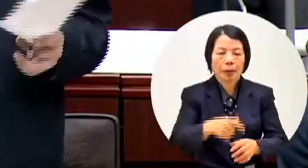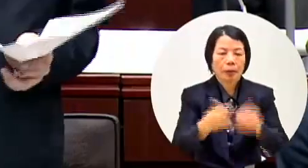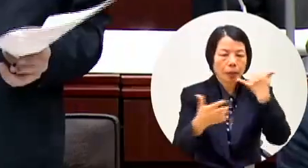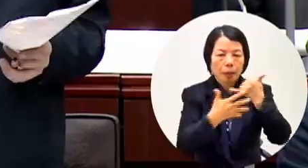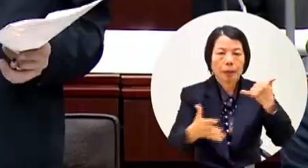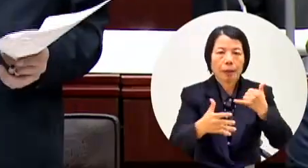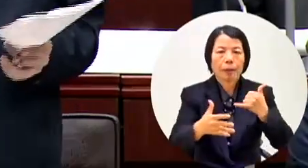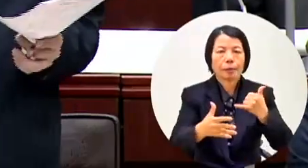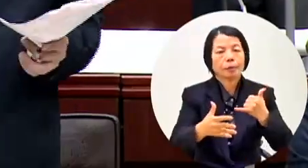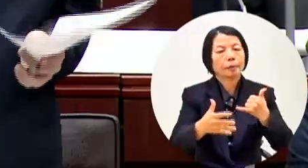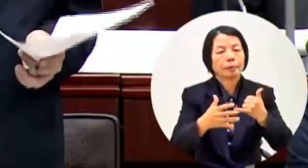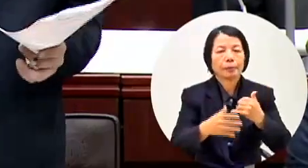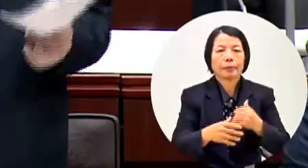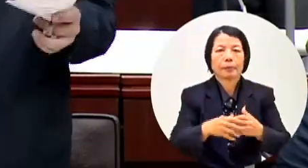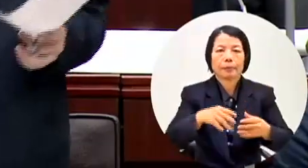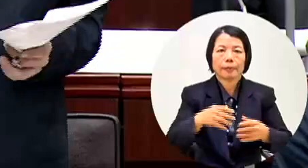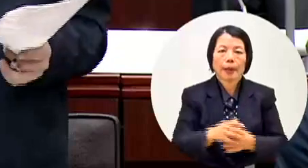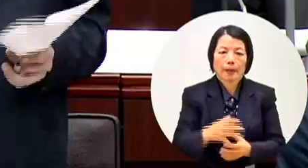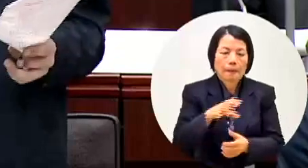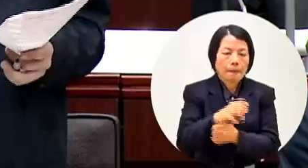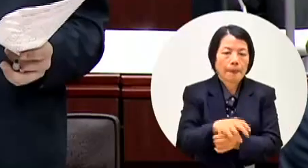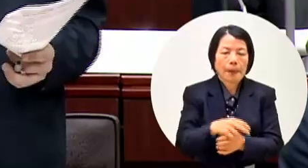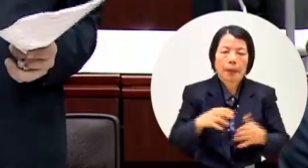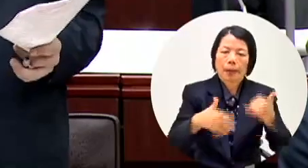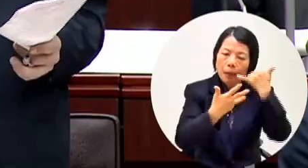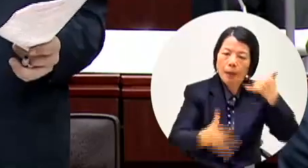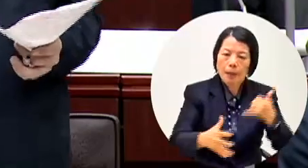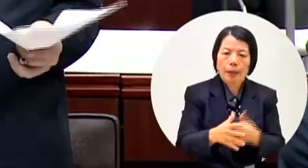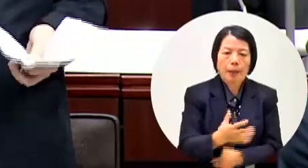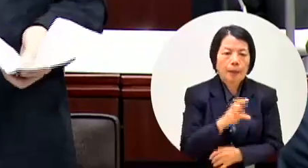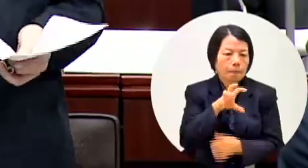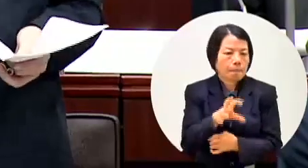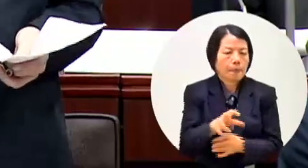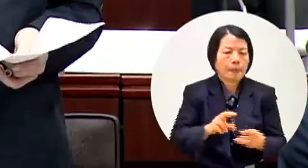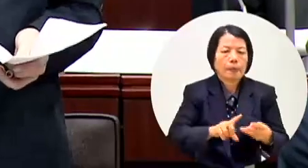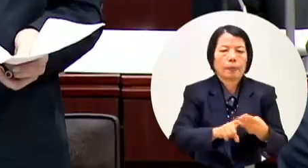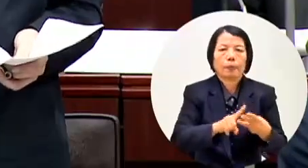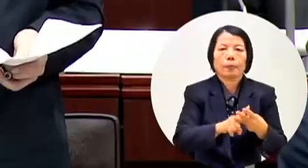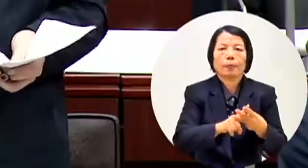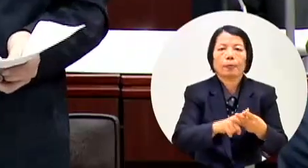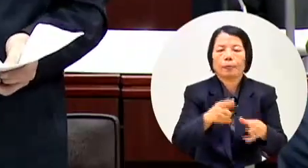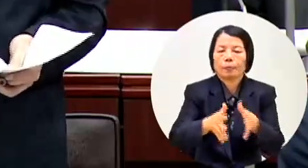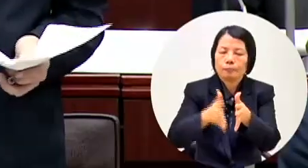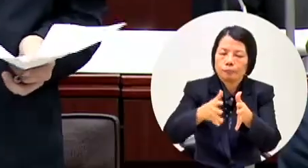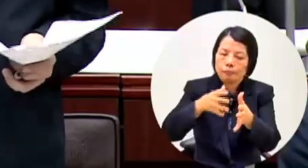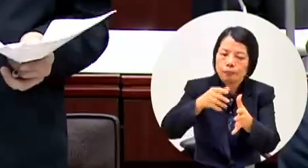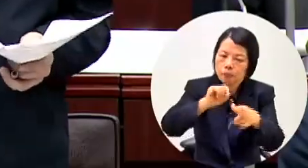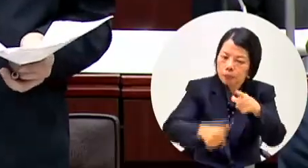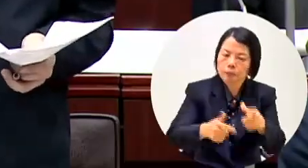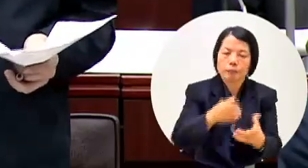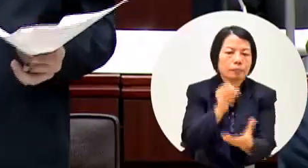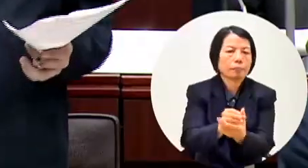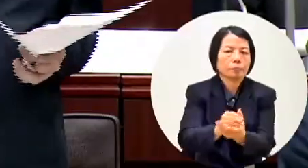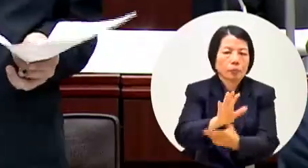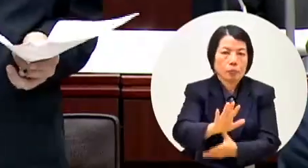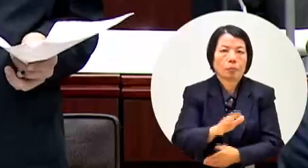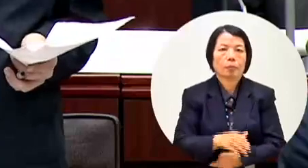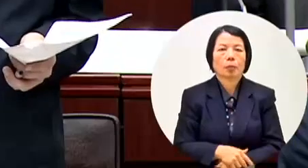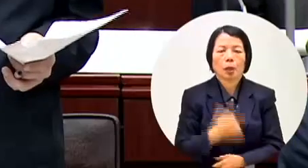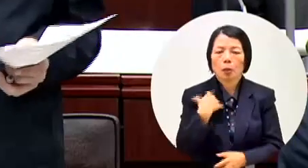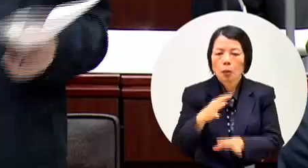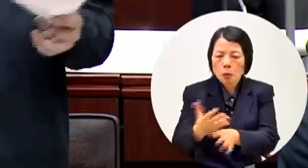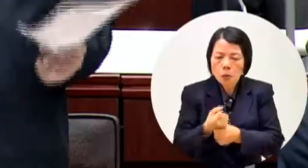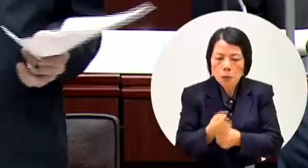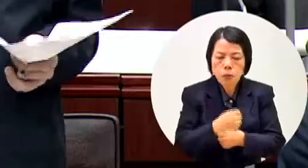再来国巨，我拜访了这几家都要投资高雄。好，我们帮他们抢订单吗？绝无可能。包括鸿